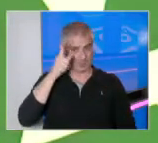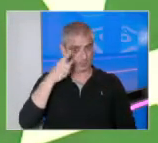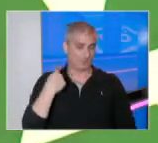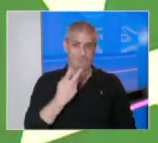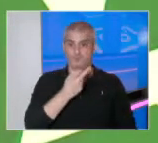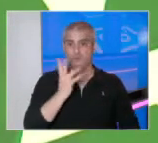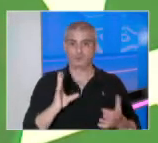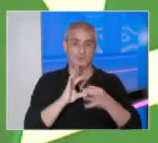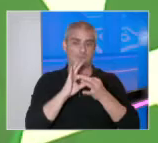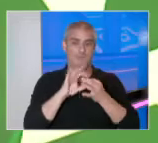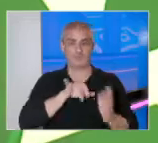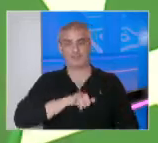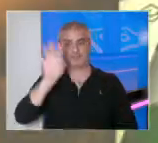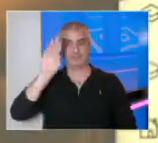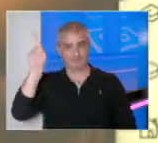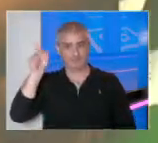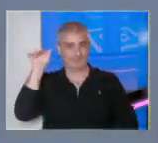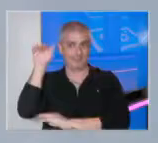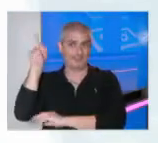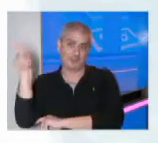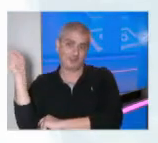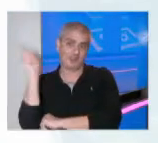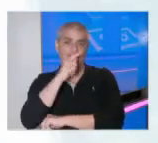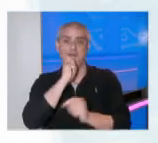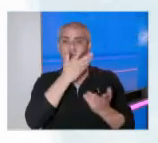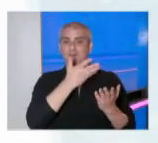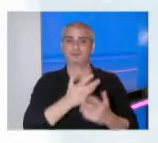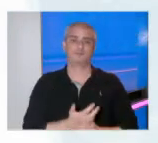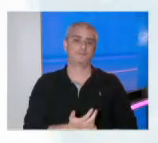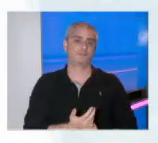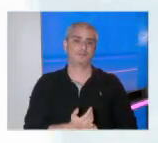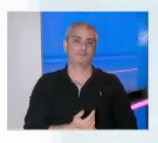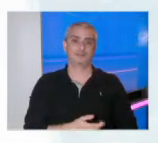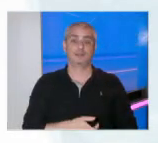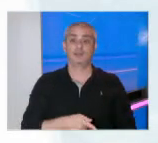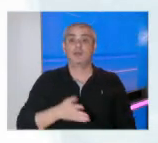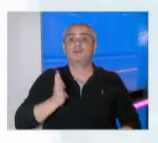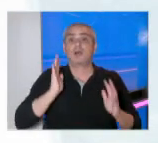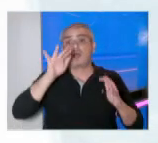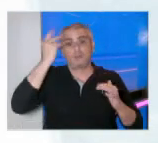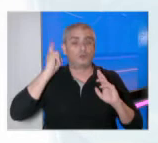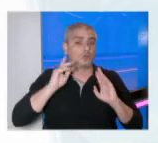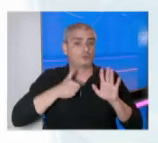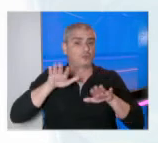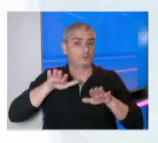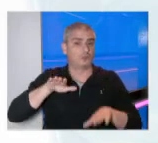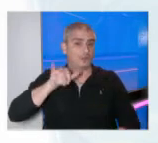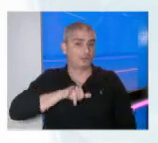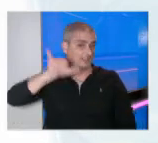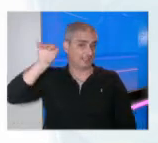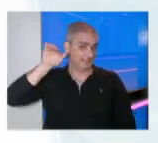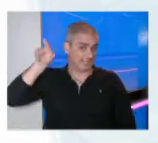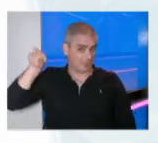הוא מחבר בין טיסת נתניהו לסעודיה לרעיון הזה של גנץ, וכך הוא מצייץ. זה חמור עד כדי כך שראש ממשלה